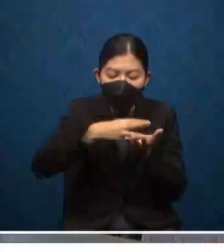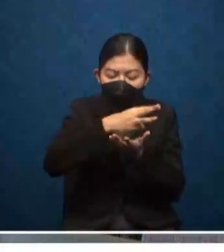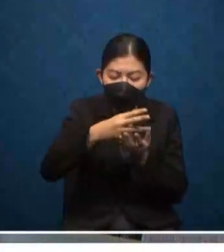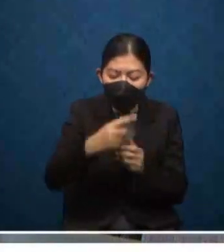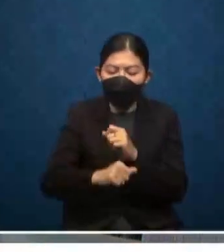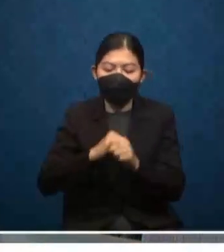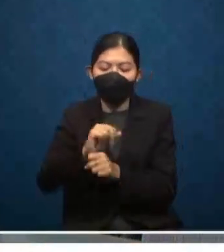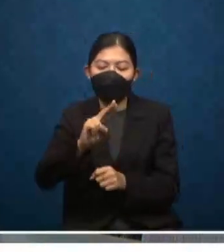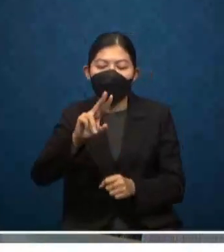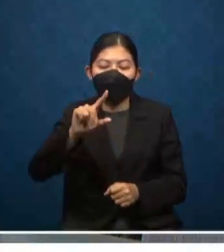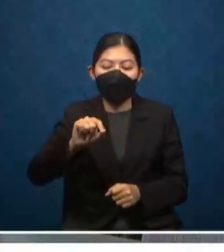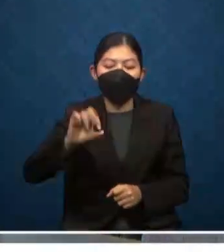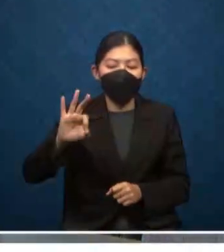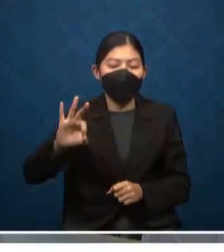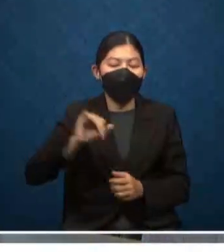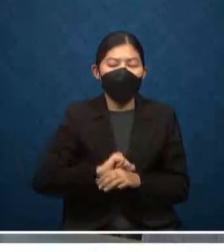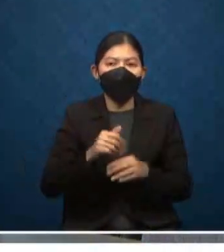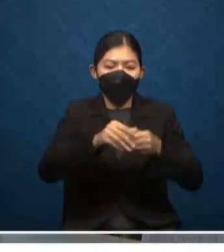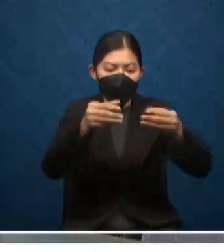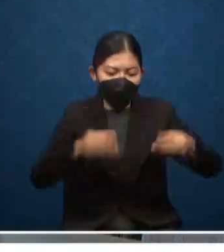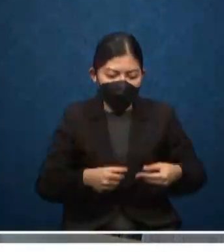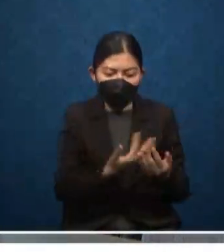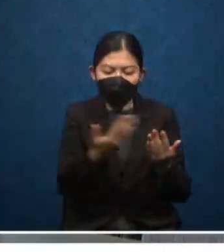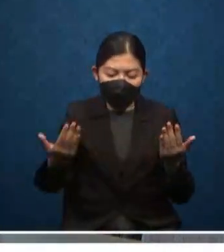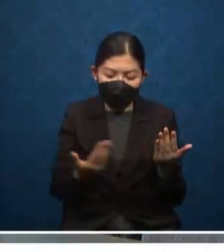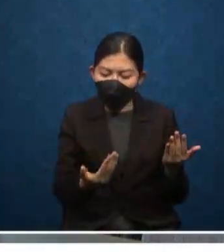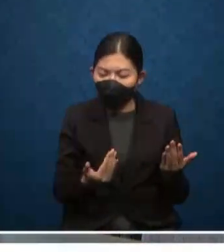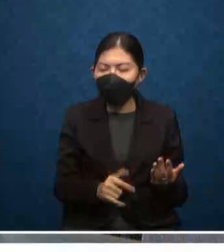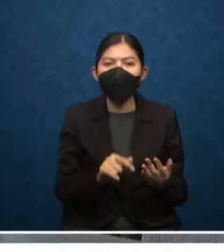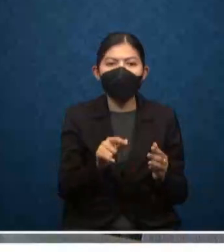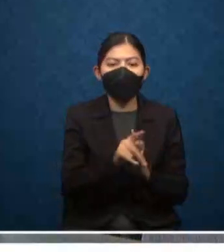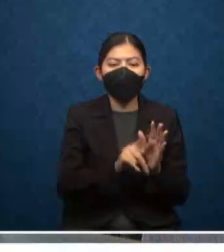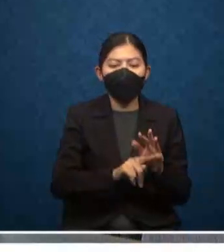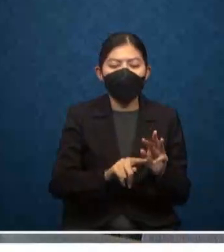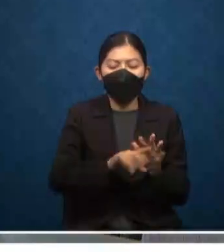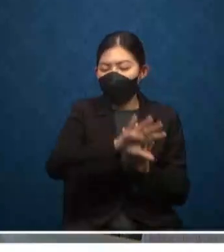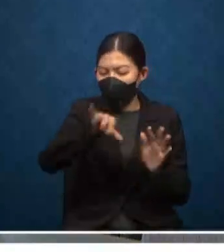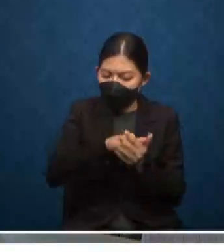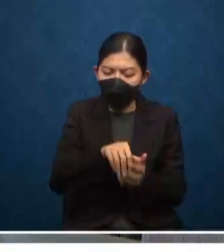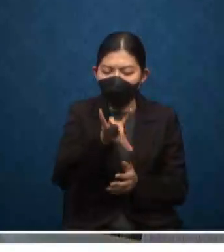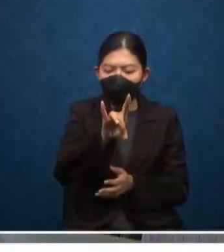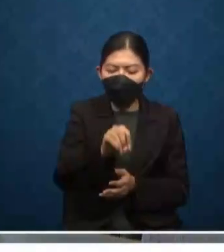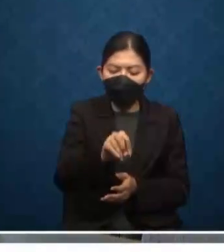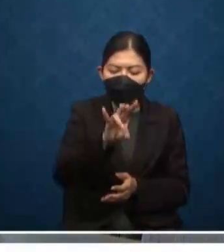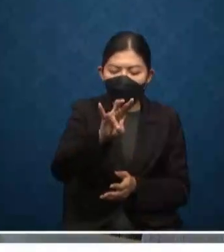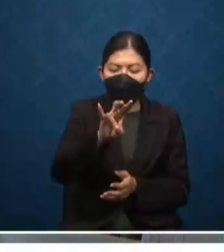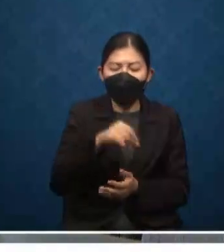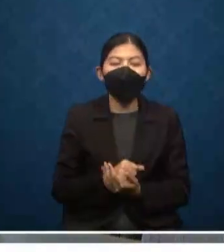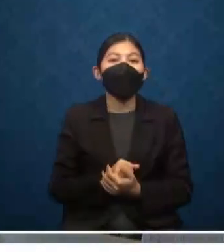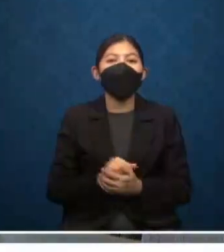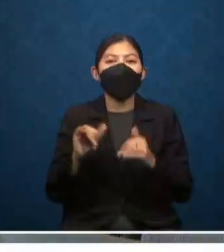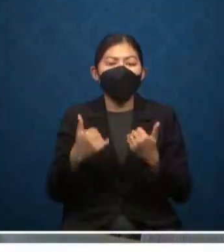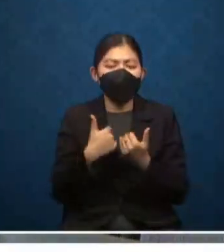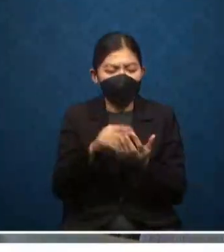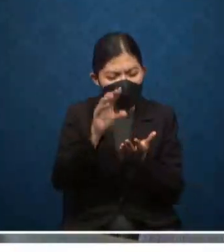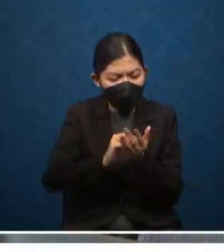ฉบับนี้เนี่ยซึ่งมีทั้งหมด87มาตราครั้งนี้แทบจะกล่าวได้ว่านี่คือครั้งแรกที่มีบัญญัติถ้